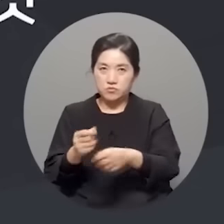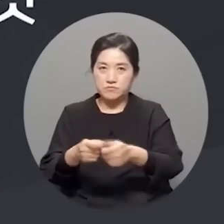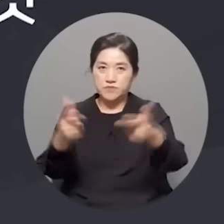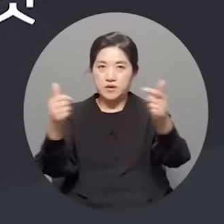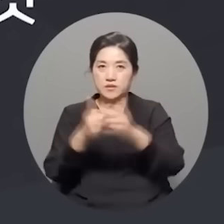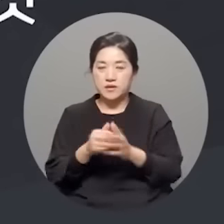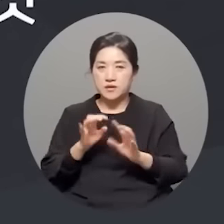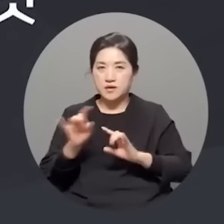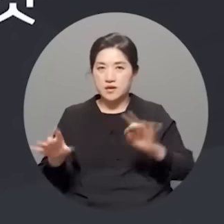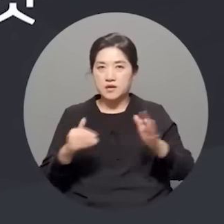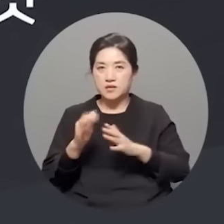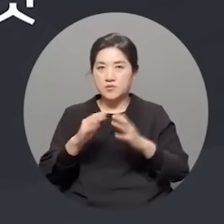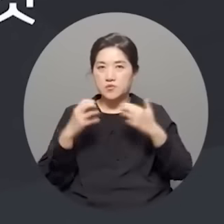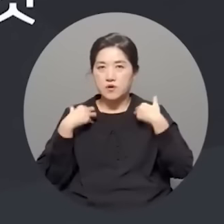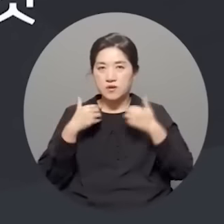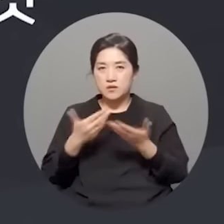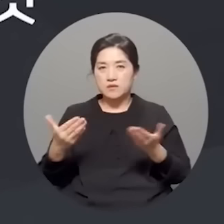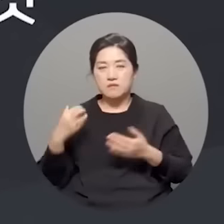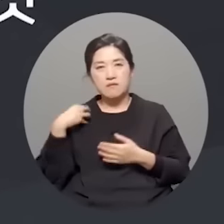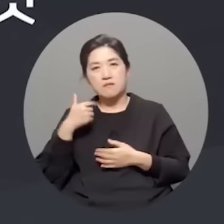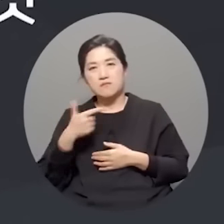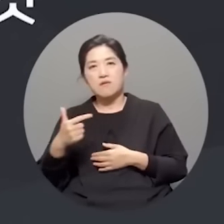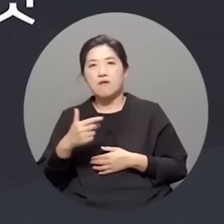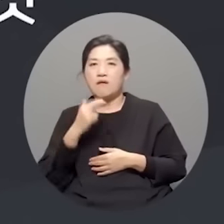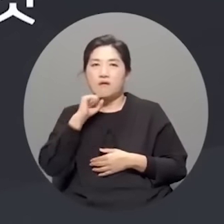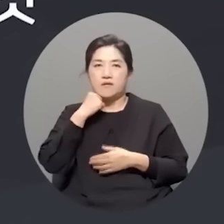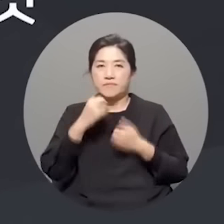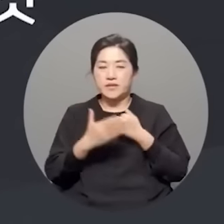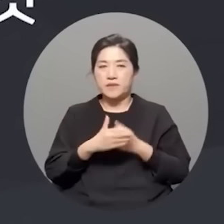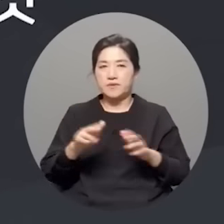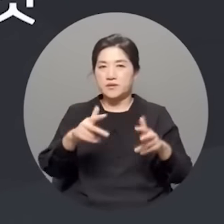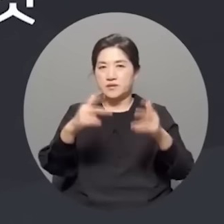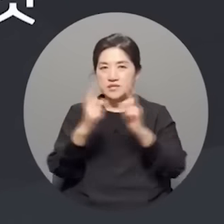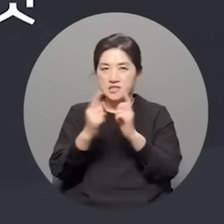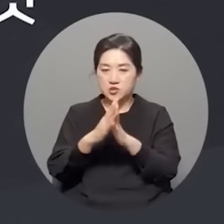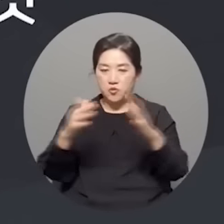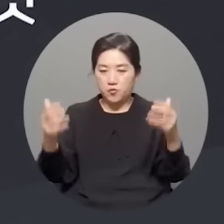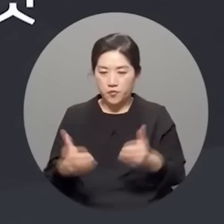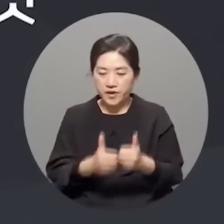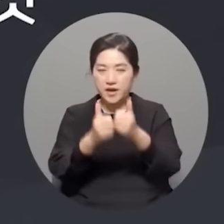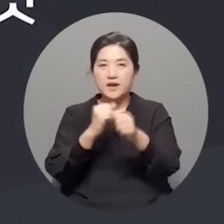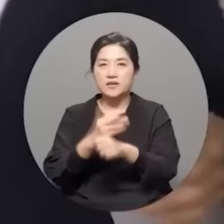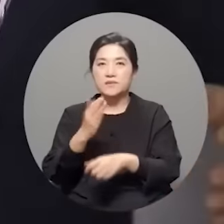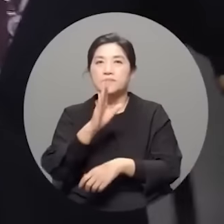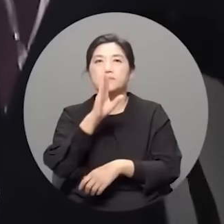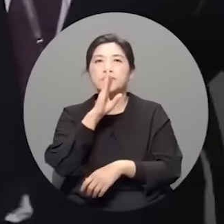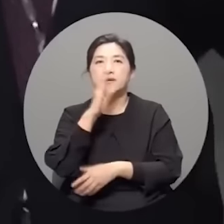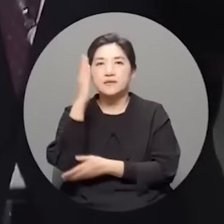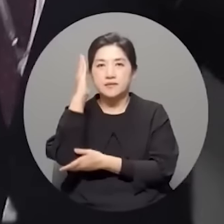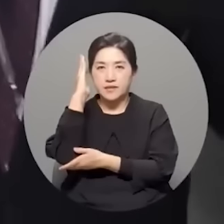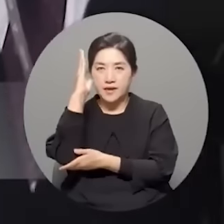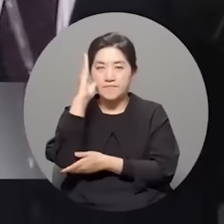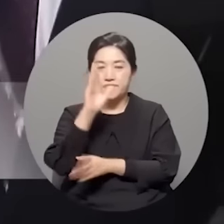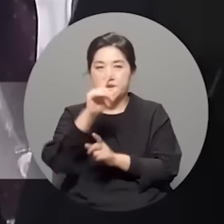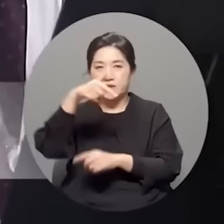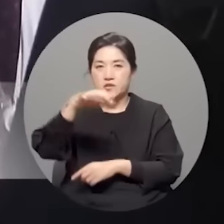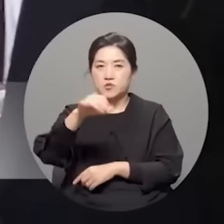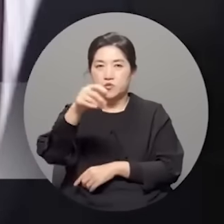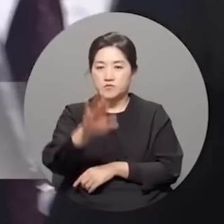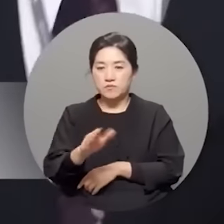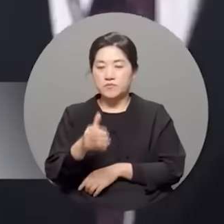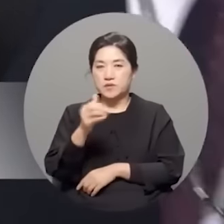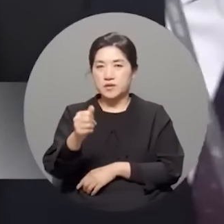과다한 업무를 하기 어려워 대면 협의 방식으로 회의를 하게 된 것이 맞다고 설명했습니다 이종섭 대사가